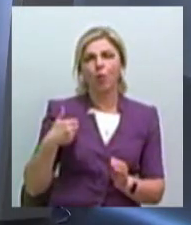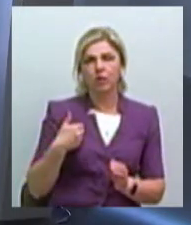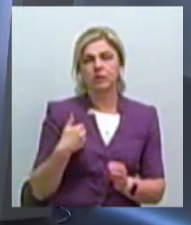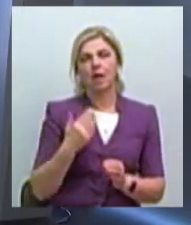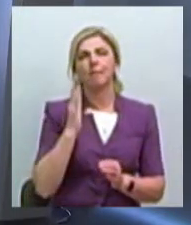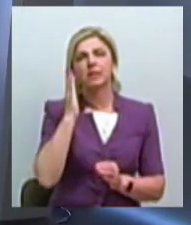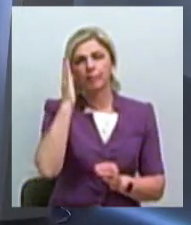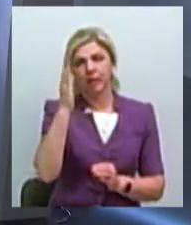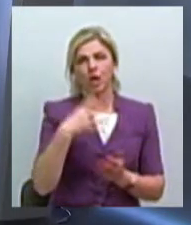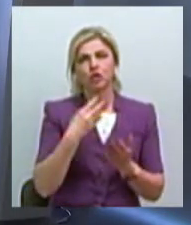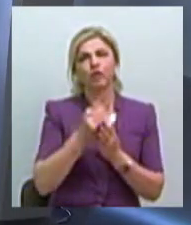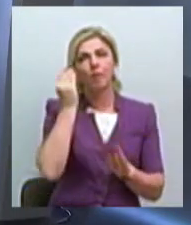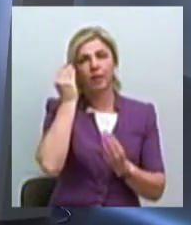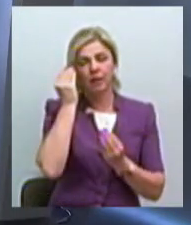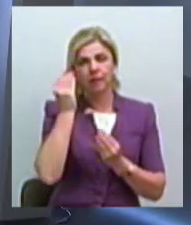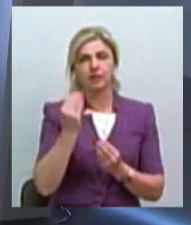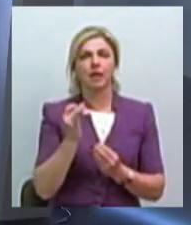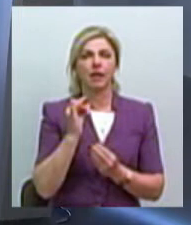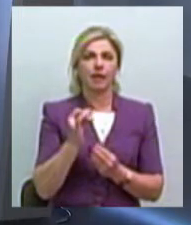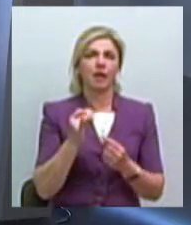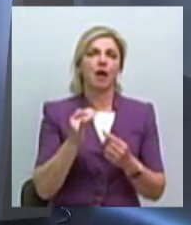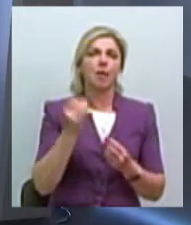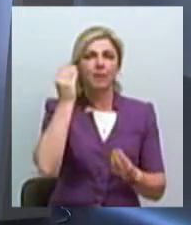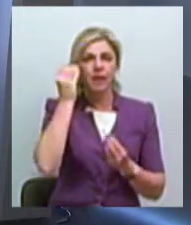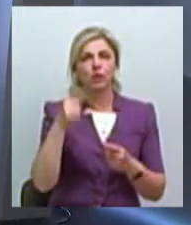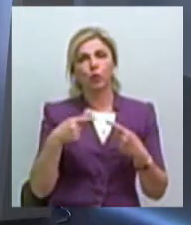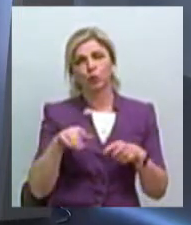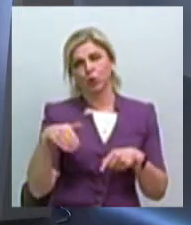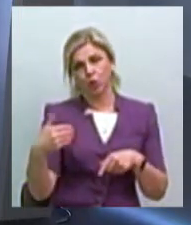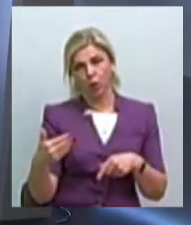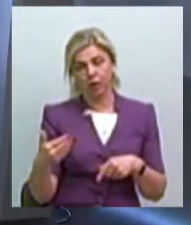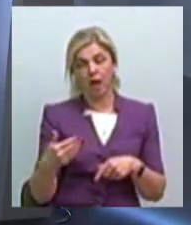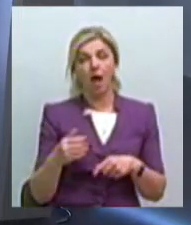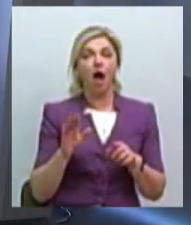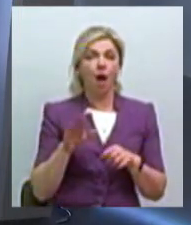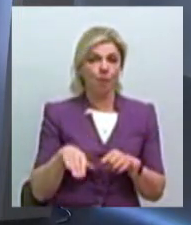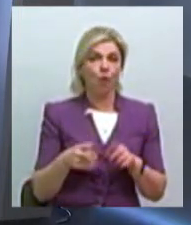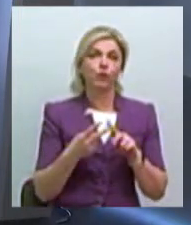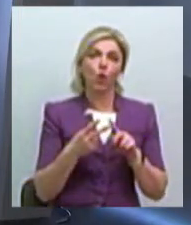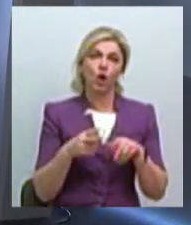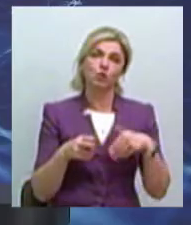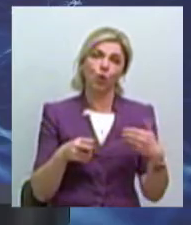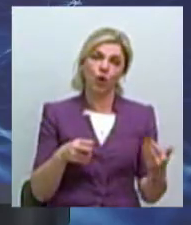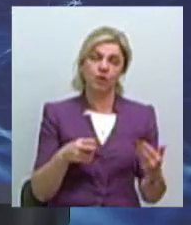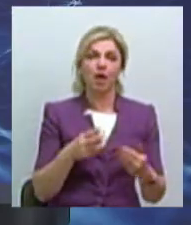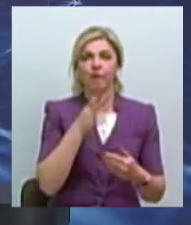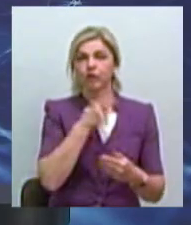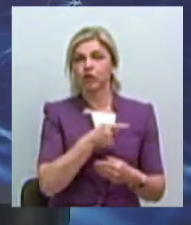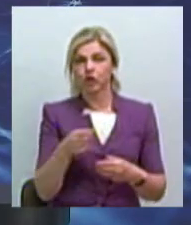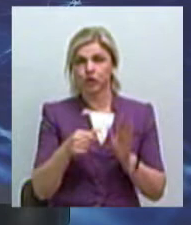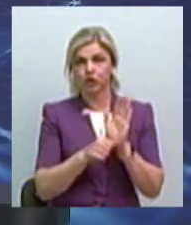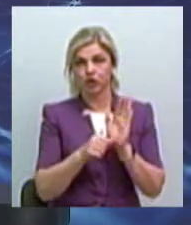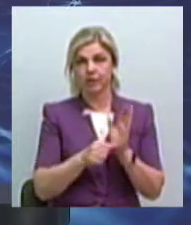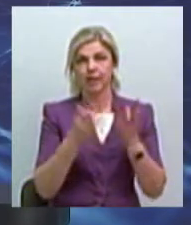перспективи, своє бачення, вигоду іншої сторони, тобто таке. Потім інша сторона на протязі 60